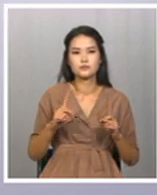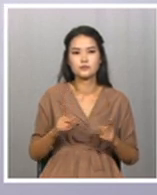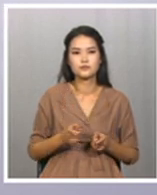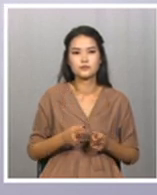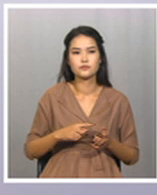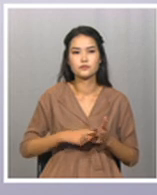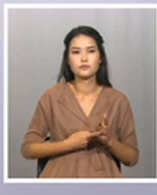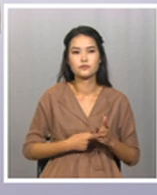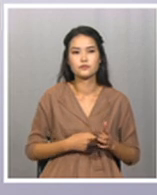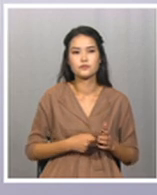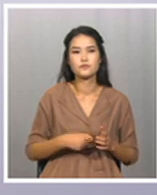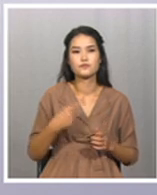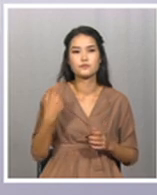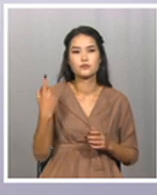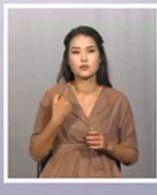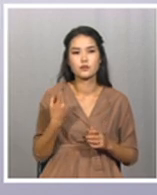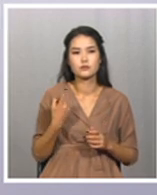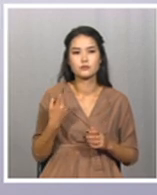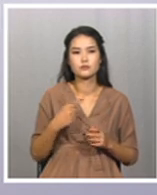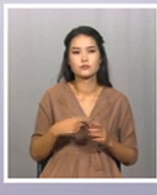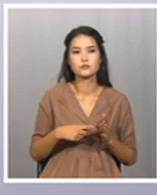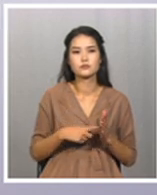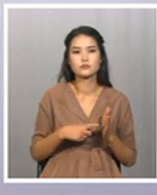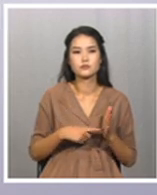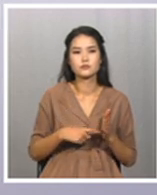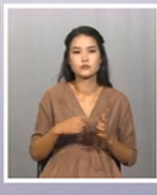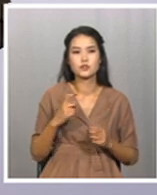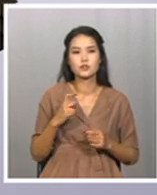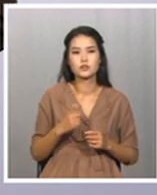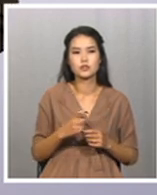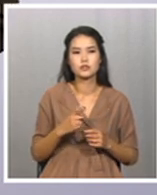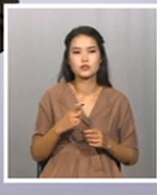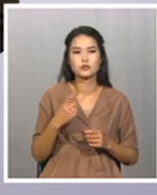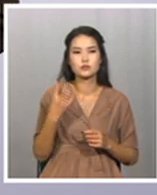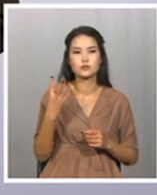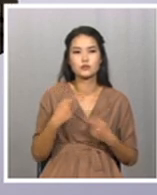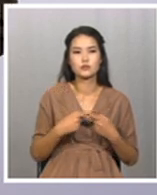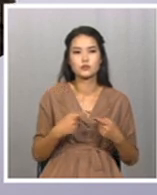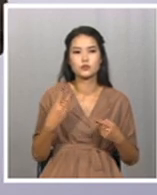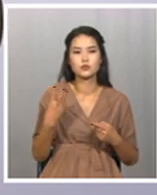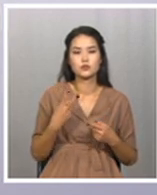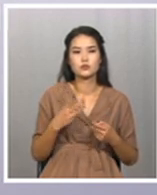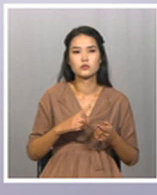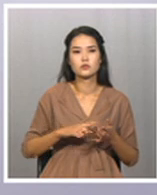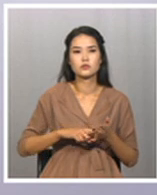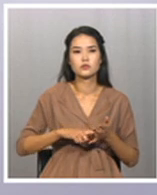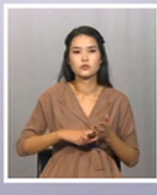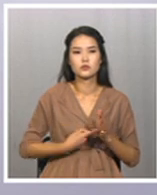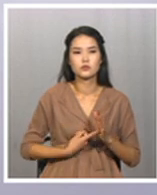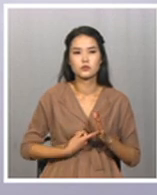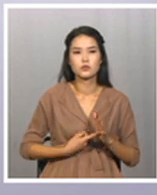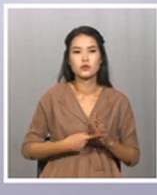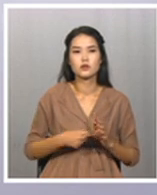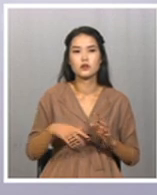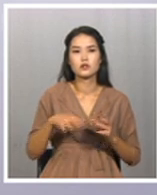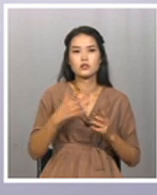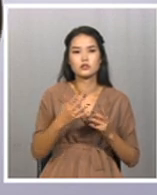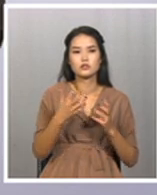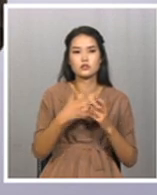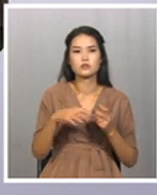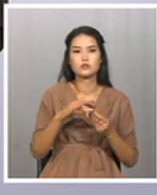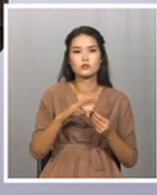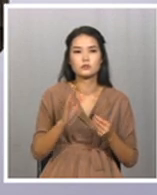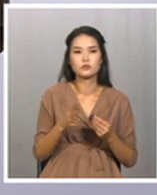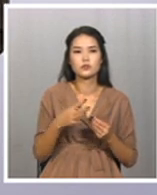көбейтілген натурал логарифмінің туындысы, яғни 1 бөлінген х-тің 4 дәрежесі азайтылған 3 көбейтілген